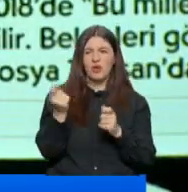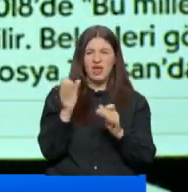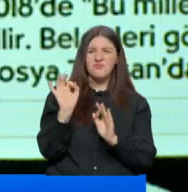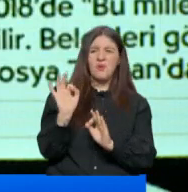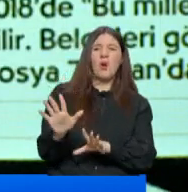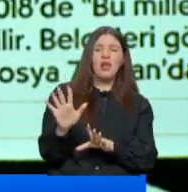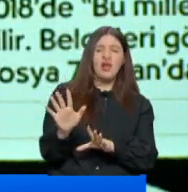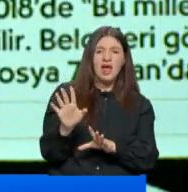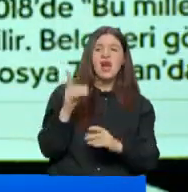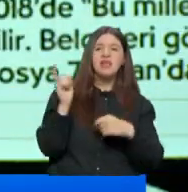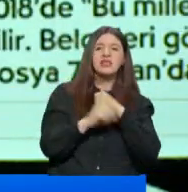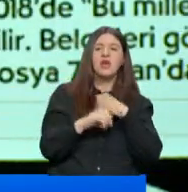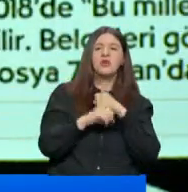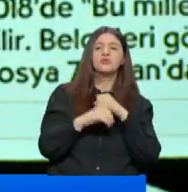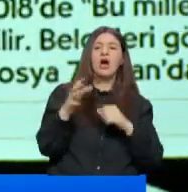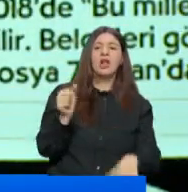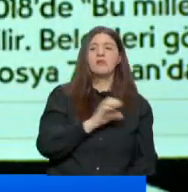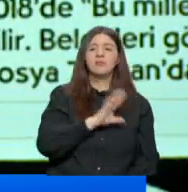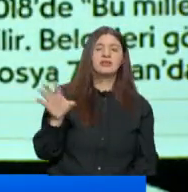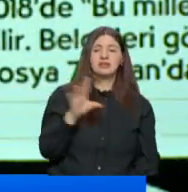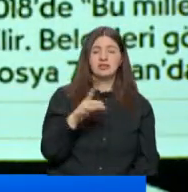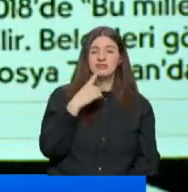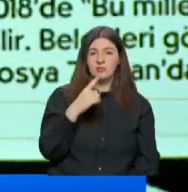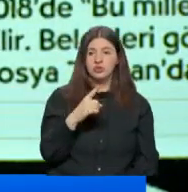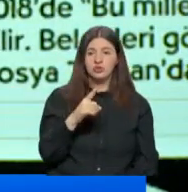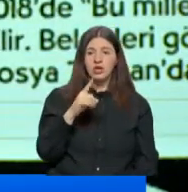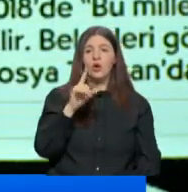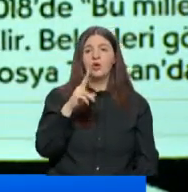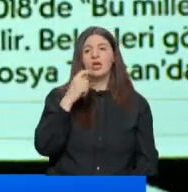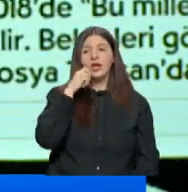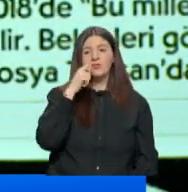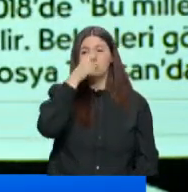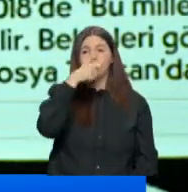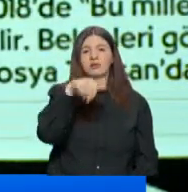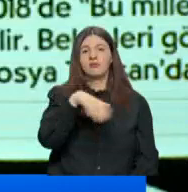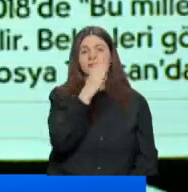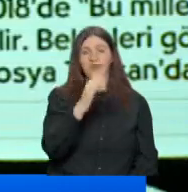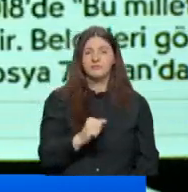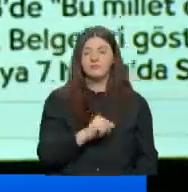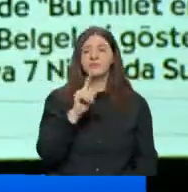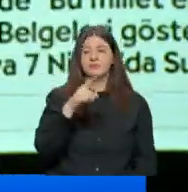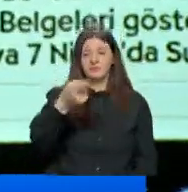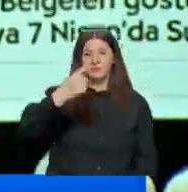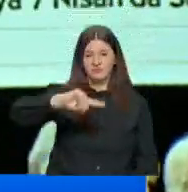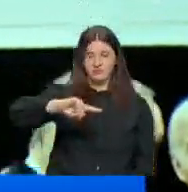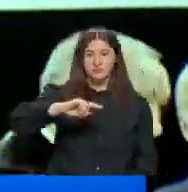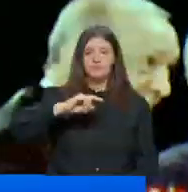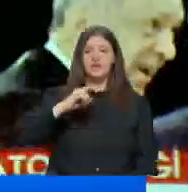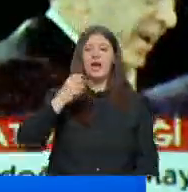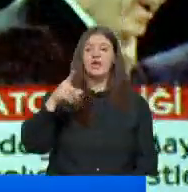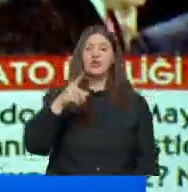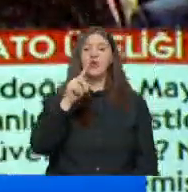olduğu sürece teröristi alamazsın demişti Brunson 13 Ekim'de Türkiye'den ayrıldı. Hemen altına inelim.